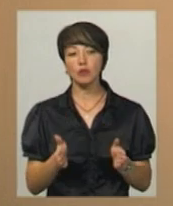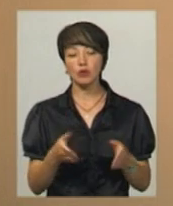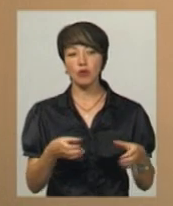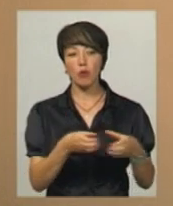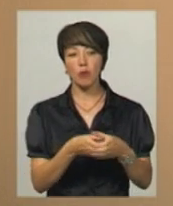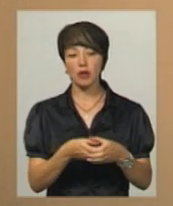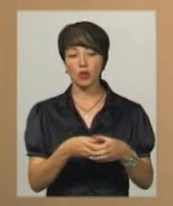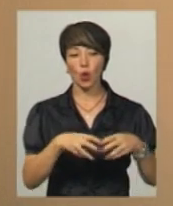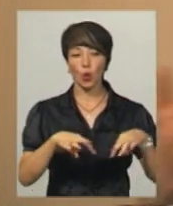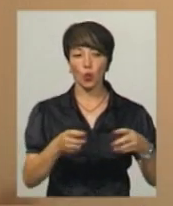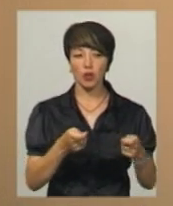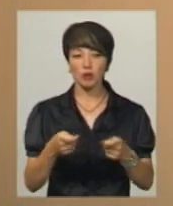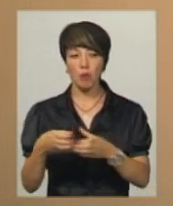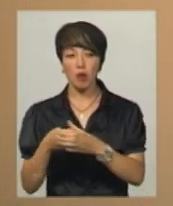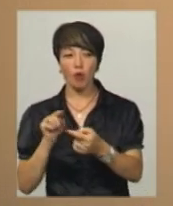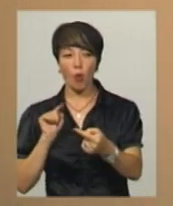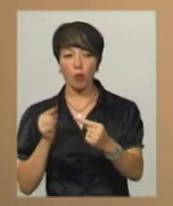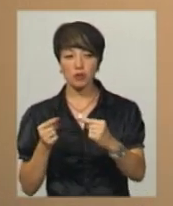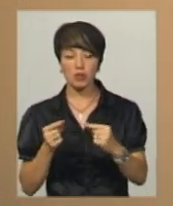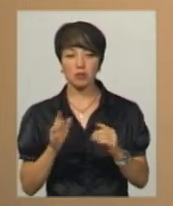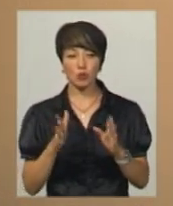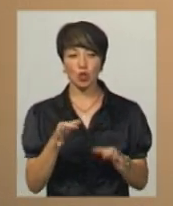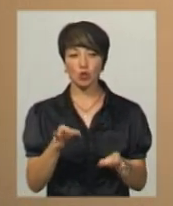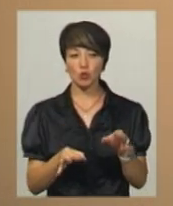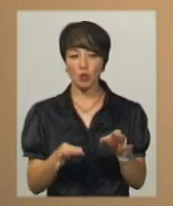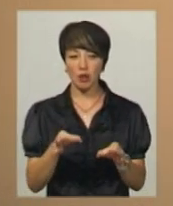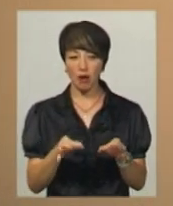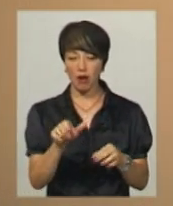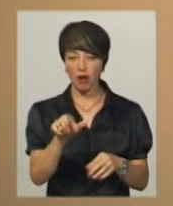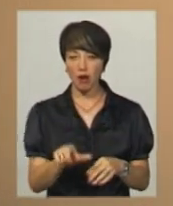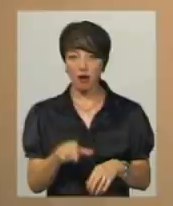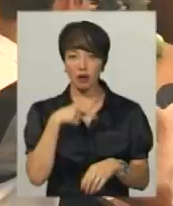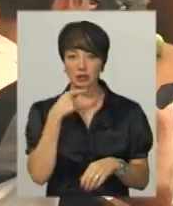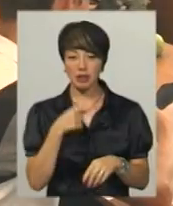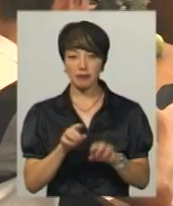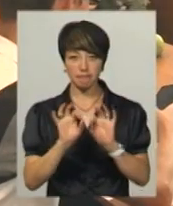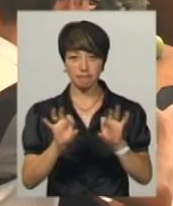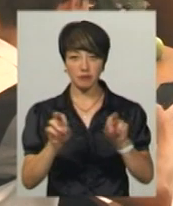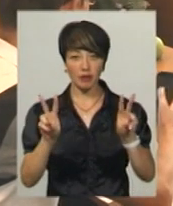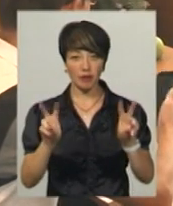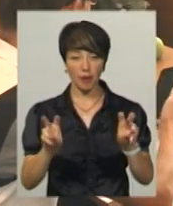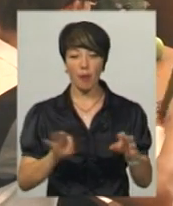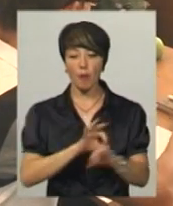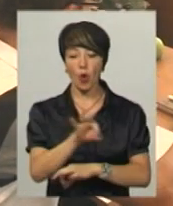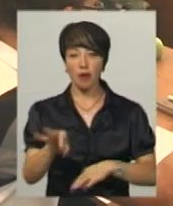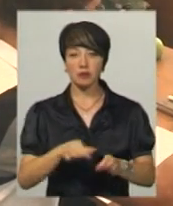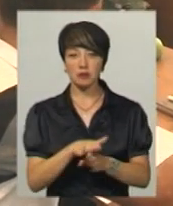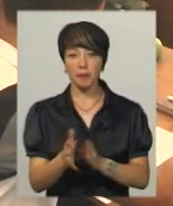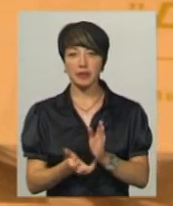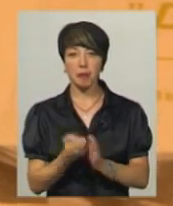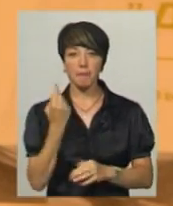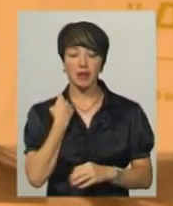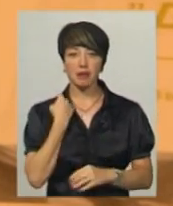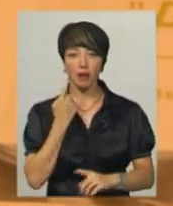команди уряду і будуть команди опозиції. Також буде суддя, який буде казати тему. Проект реалізується за підтримки Британської